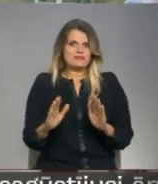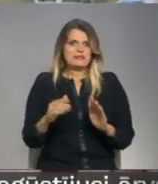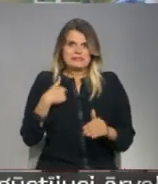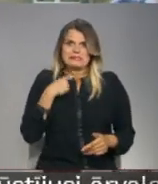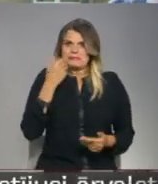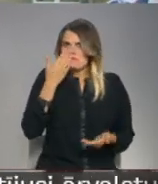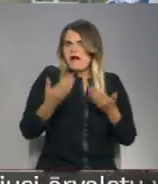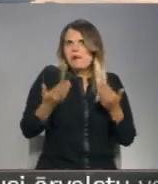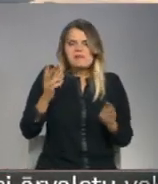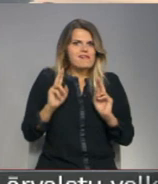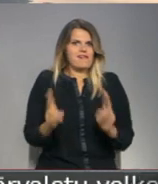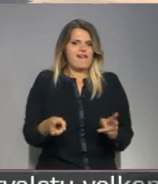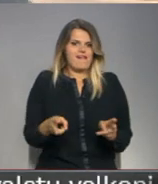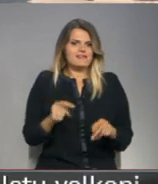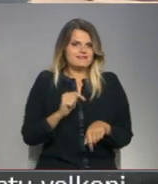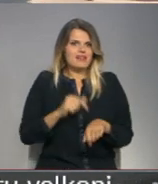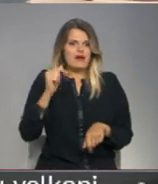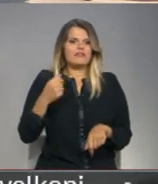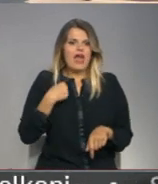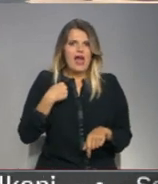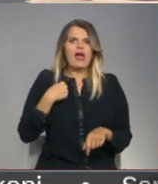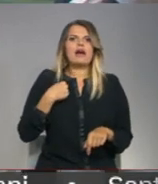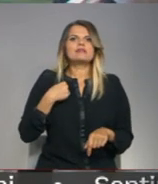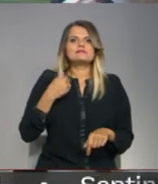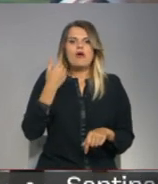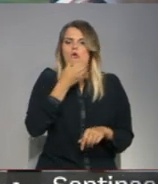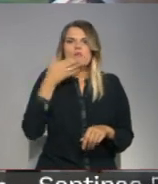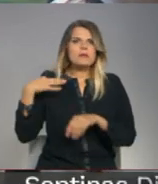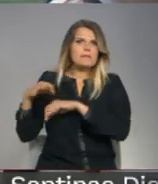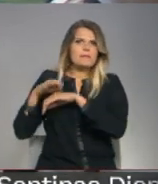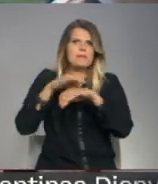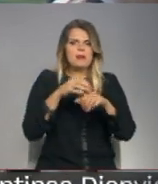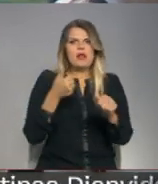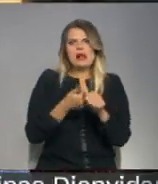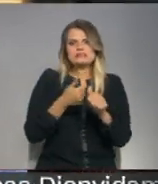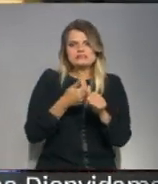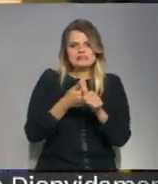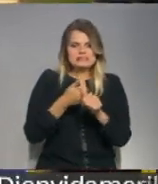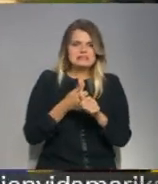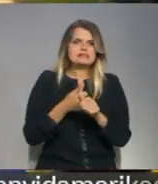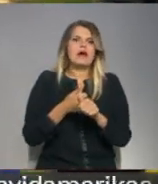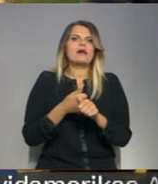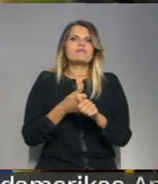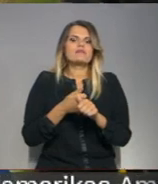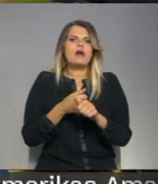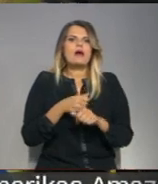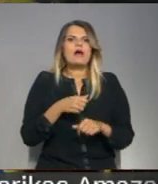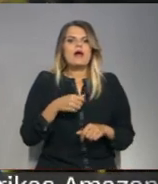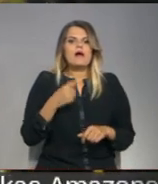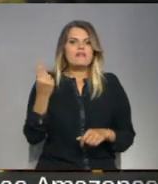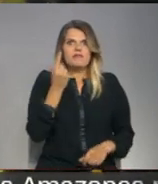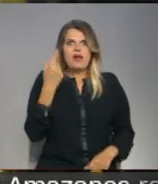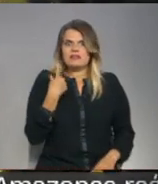gribējās pamēģināt, kā tas ir? Es braucu ar transportu, man omīte pavada, viņa ir man asistente. Vienīgais, ko es